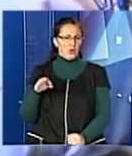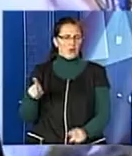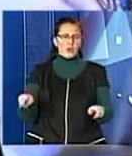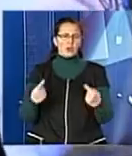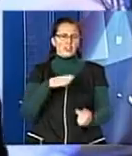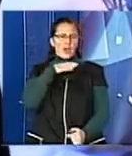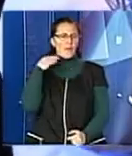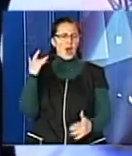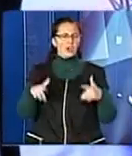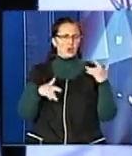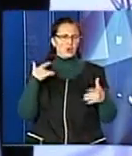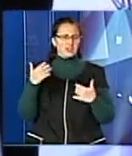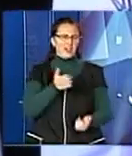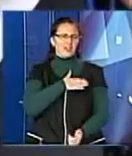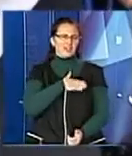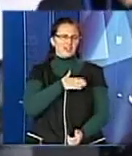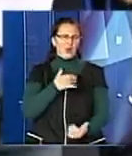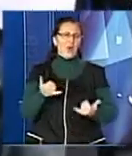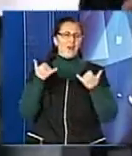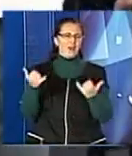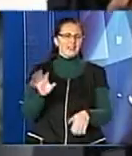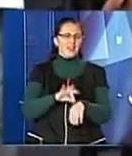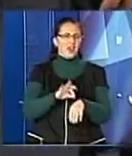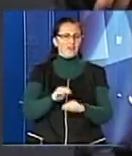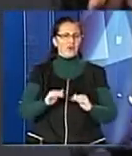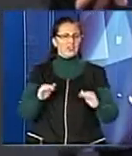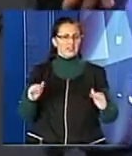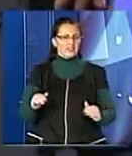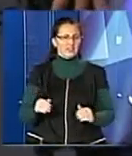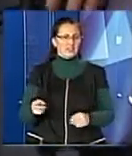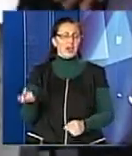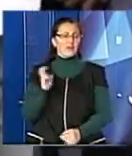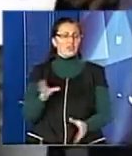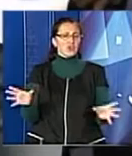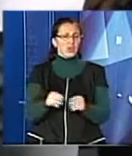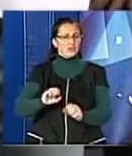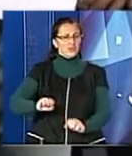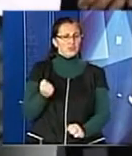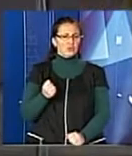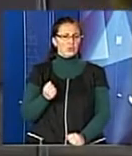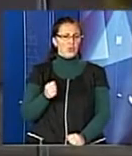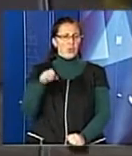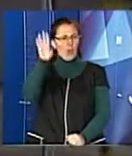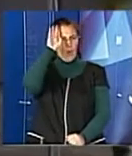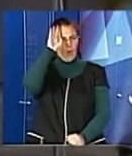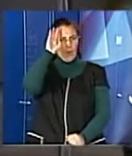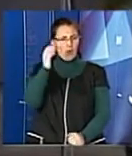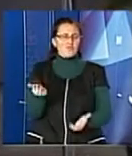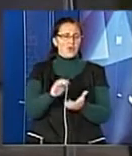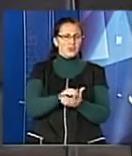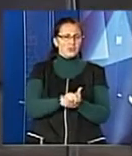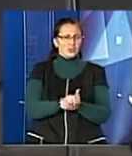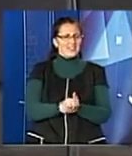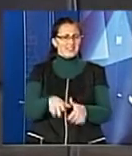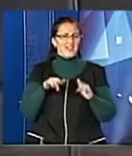доброчинний концерт для збору коштів хворим діткам. На акцію прийшов не один, а своїм другом Андрійком. Каже, потоваришували з хлопчиною на одному з дійств.